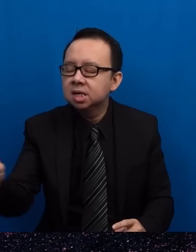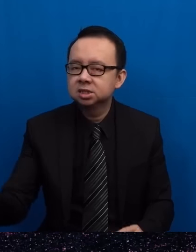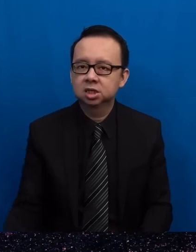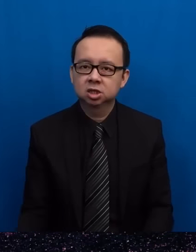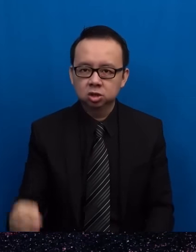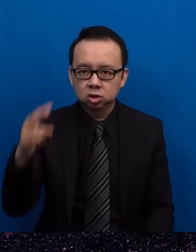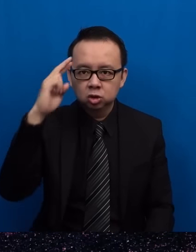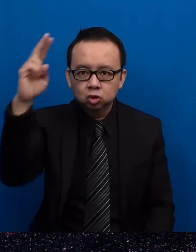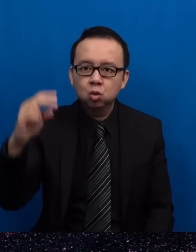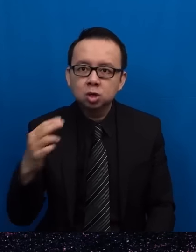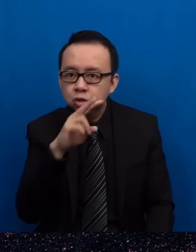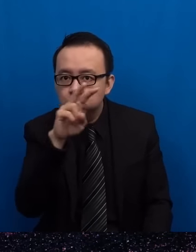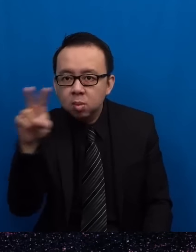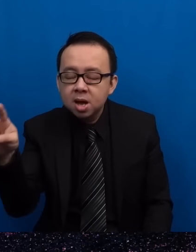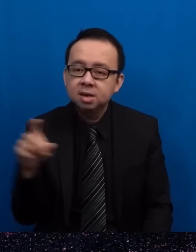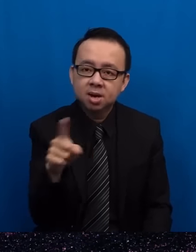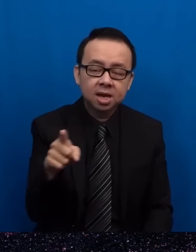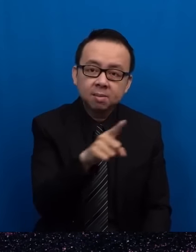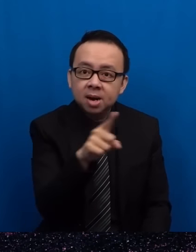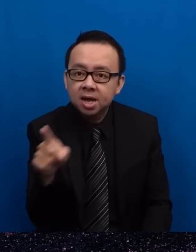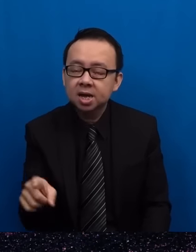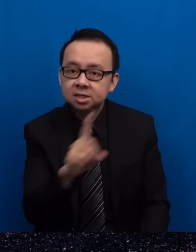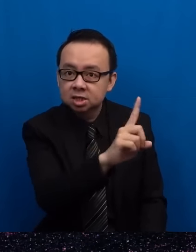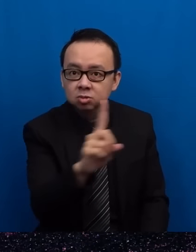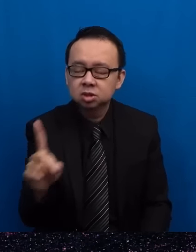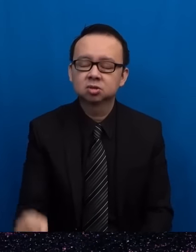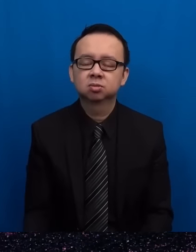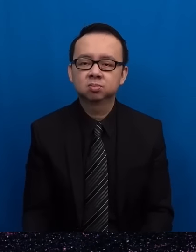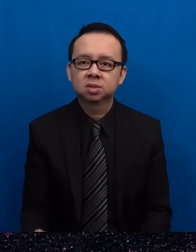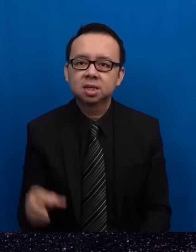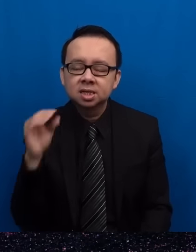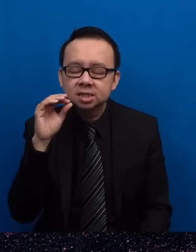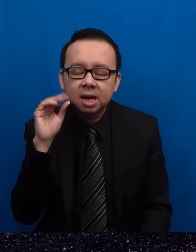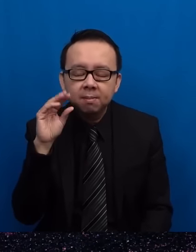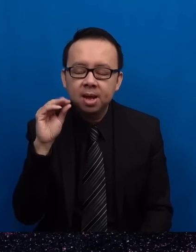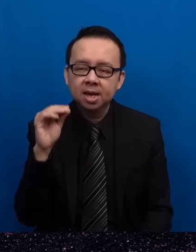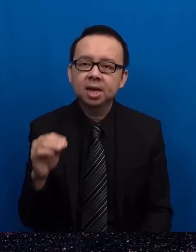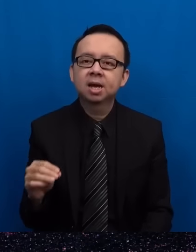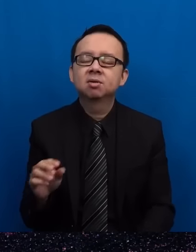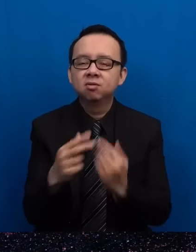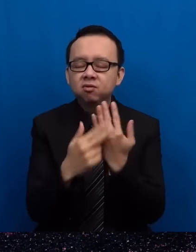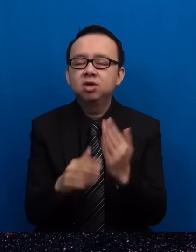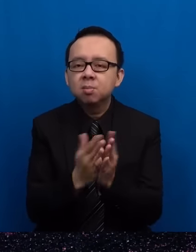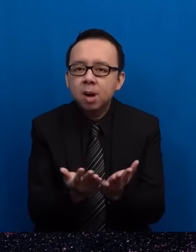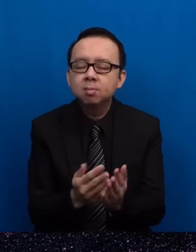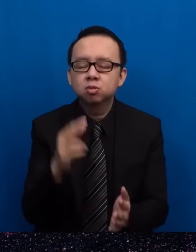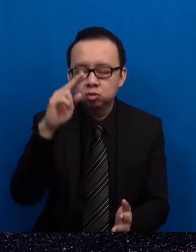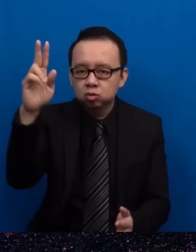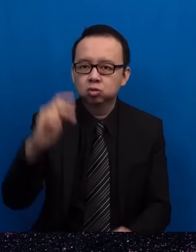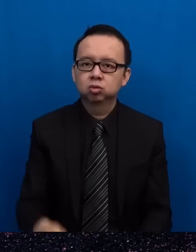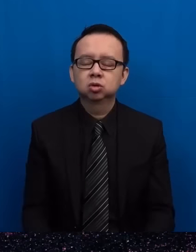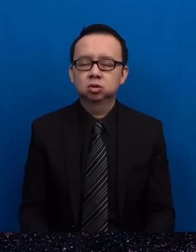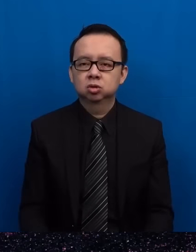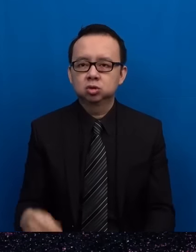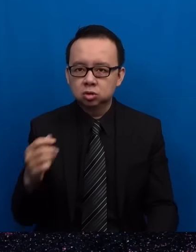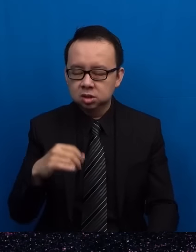ada jarak dalam hadirat Allah. Sampaikan sabda-Mu Yesus Kristus. Kami mau mendengar, termasuk hamba yang